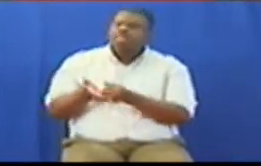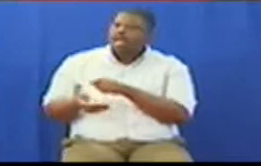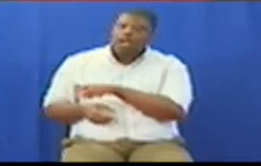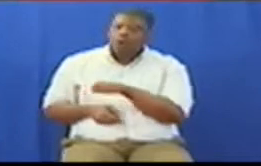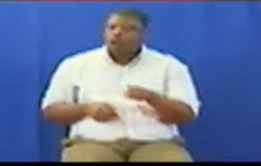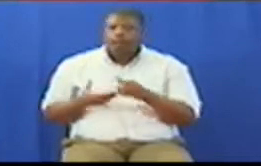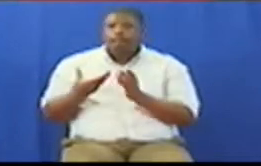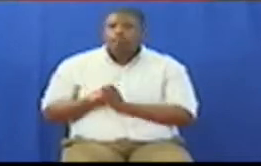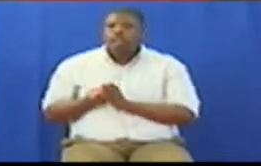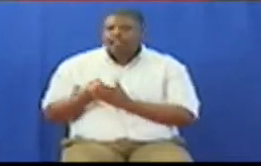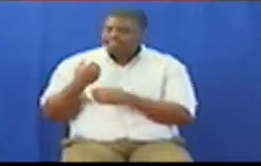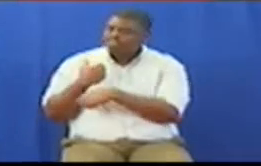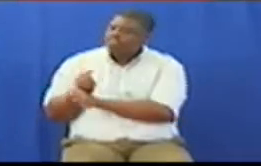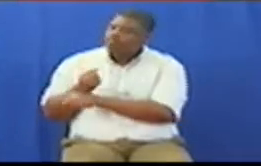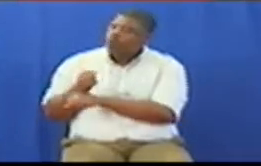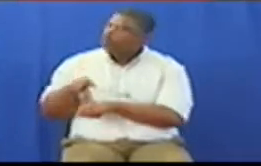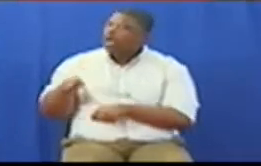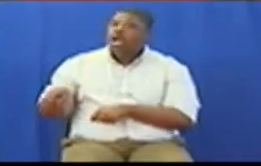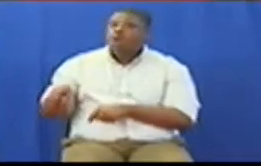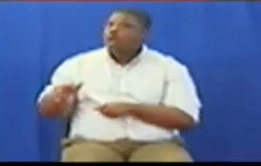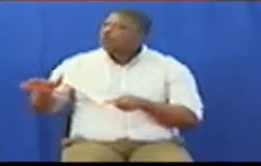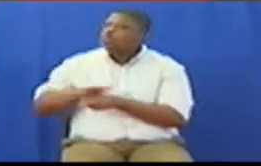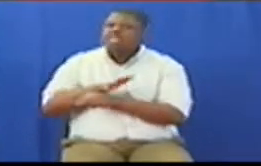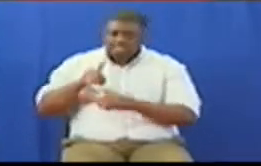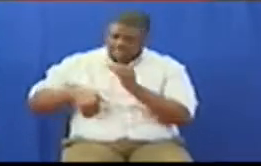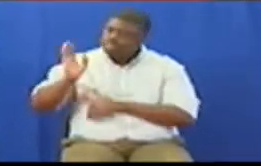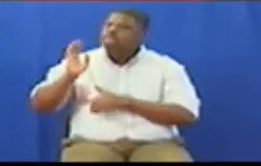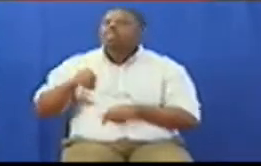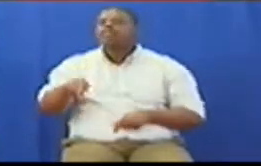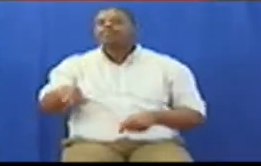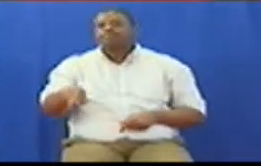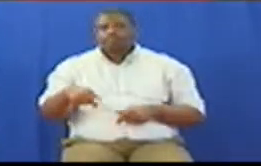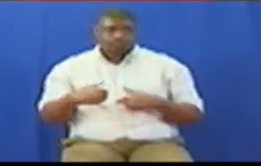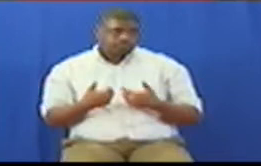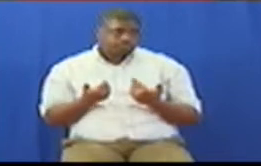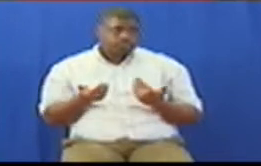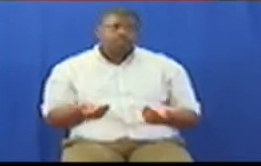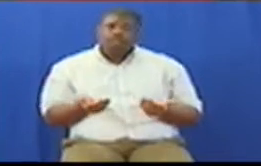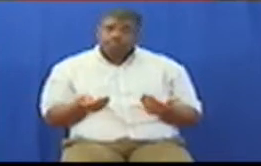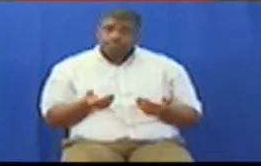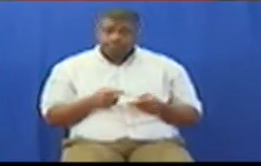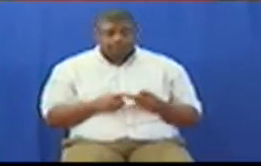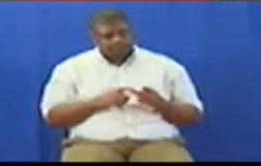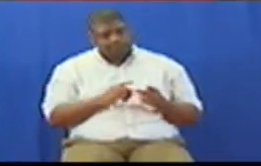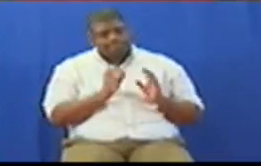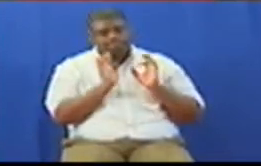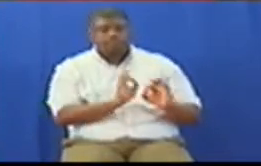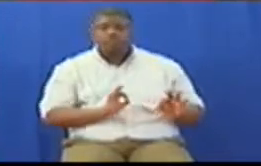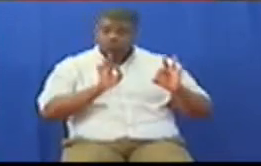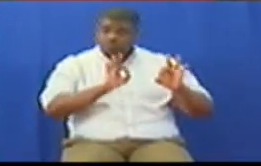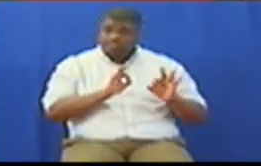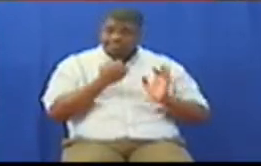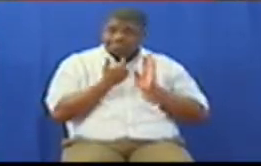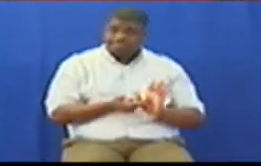mafundi sanifu wanahitajika wengi zaidi. Sasa ni itakuwa ni vizuri zaidi kama